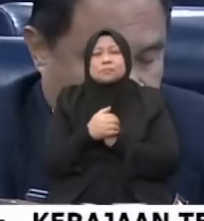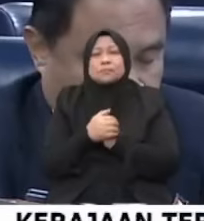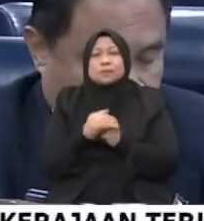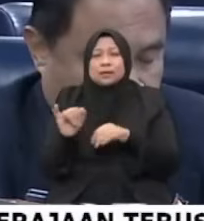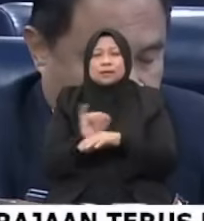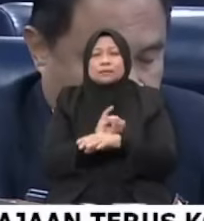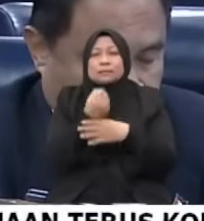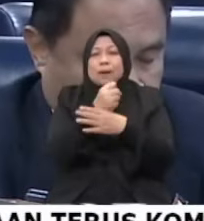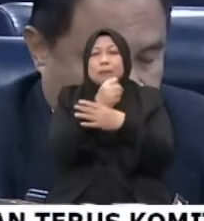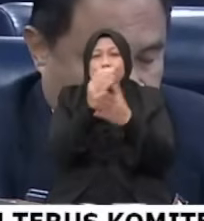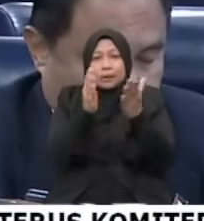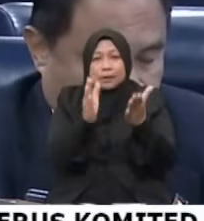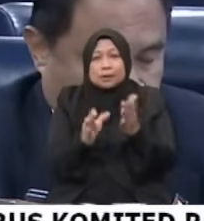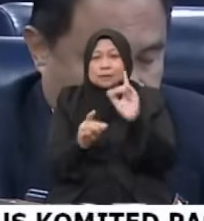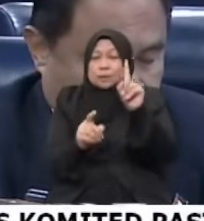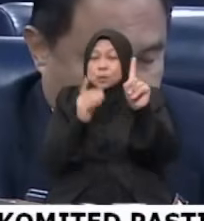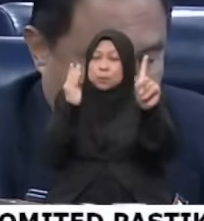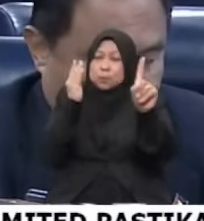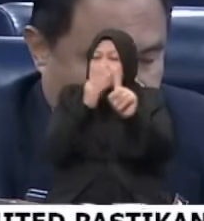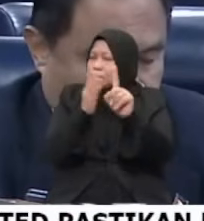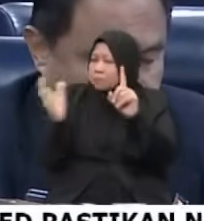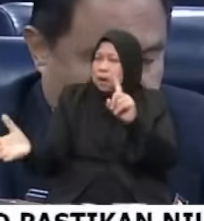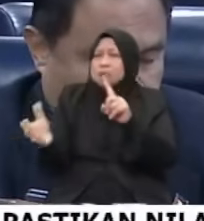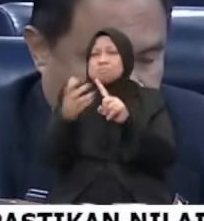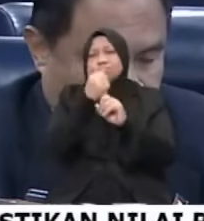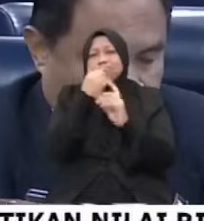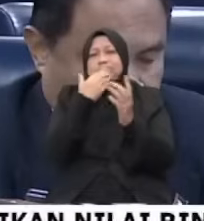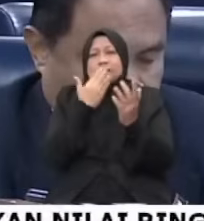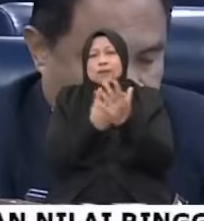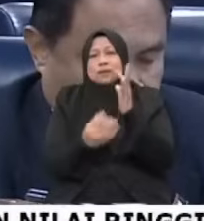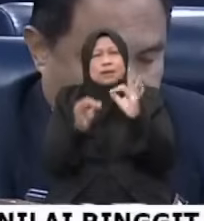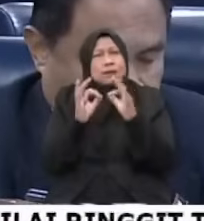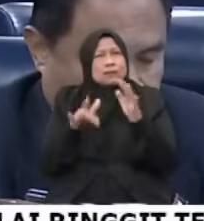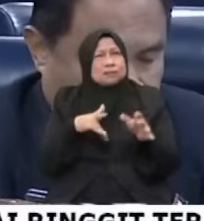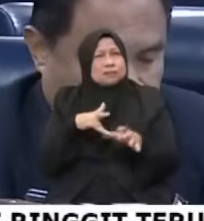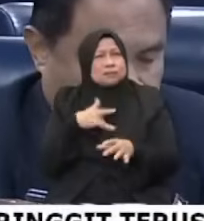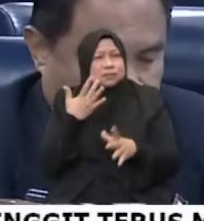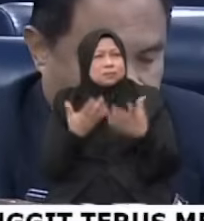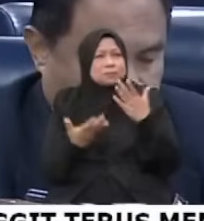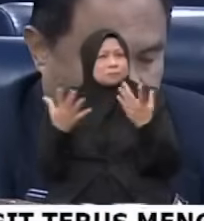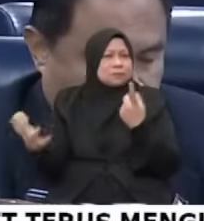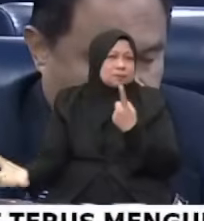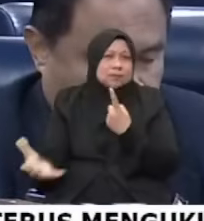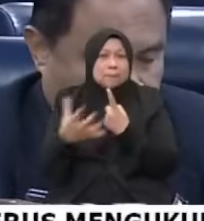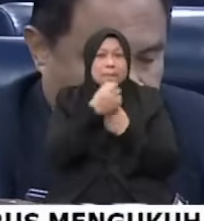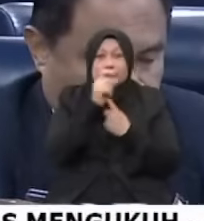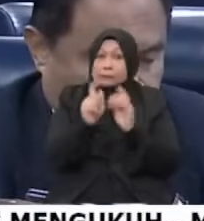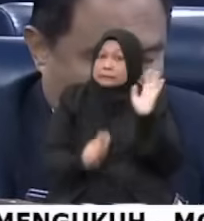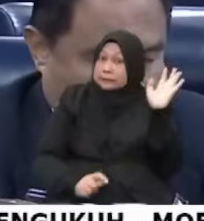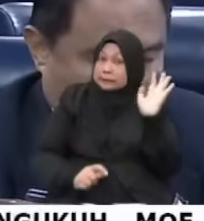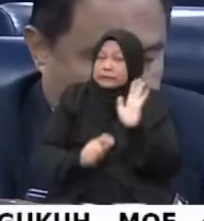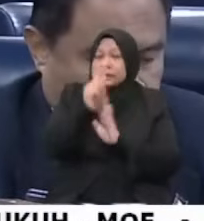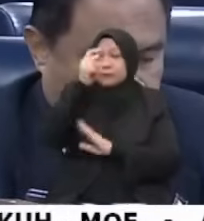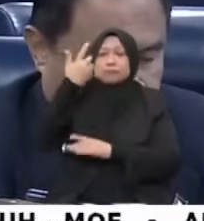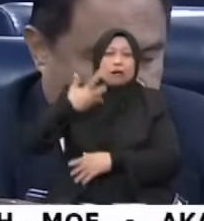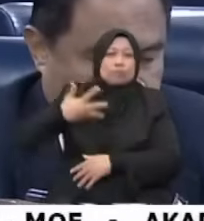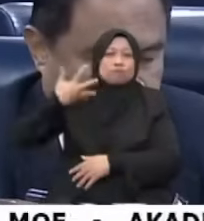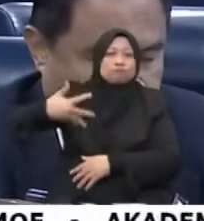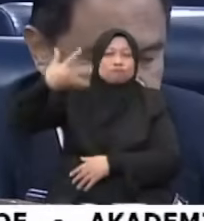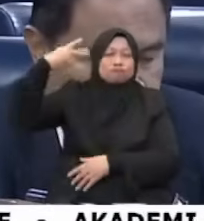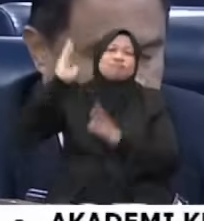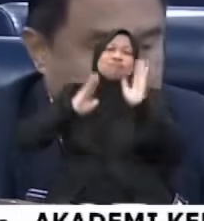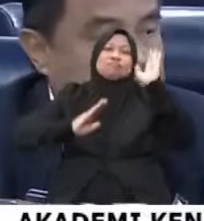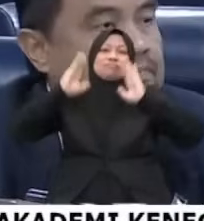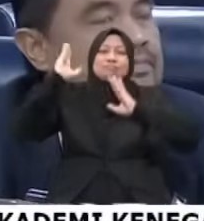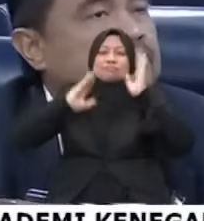investment kita satu pencapaian yang baik dan kalau tidak silap saya adalah pencapaian yang paling tinggi dalam sejarah